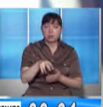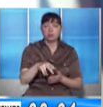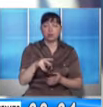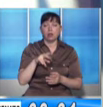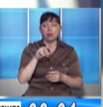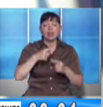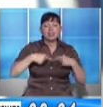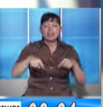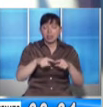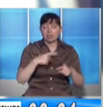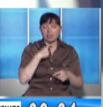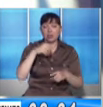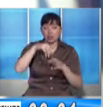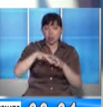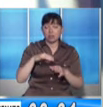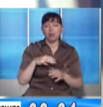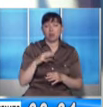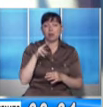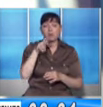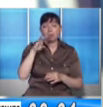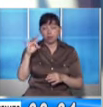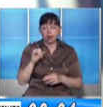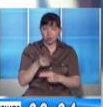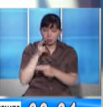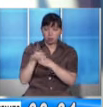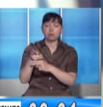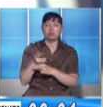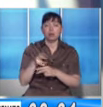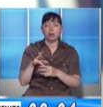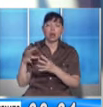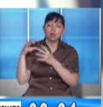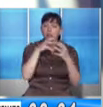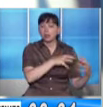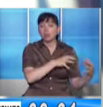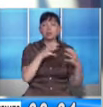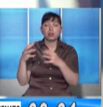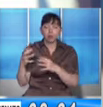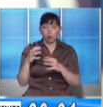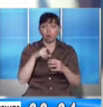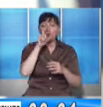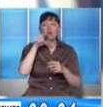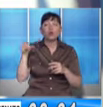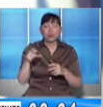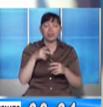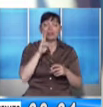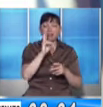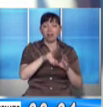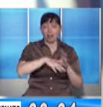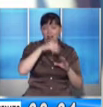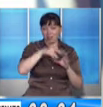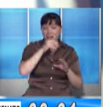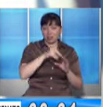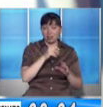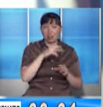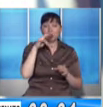de votare destinate celor din stânga Nistrului și să împiedice transportarea organizată a acestora la urne.